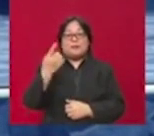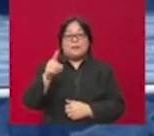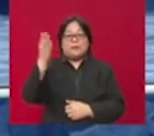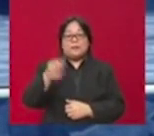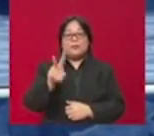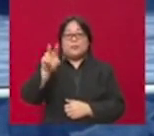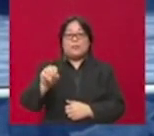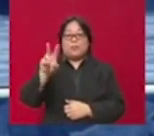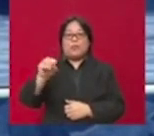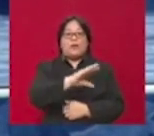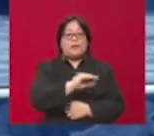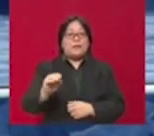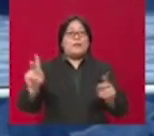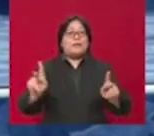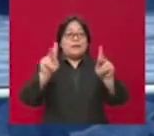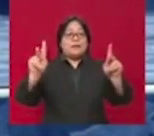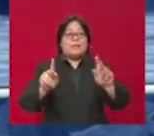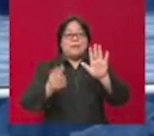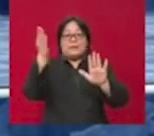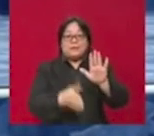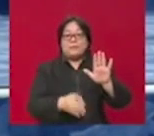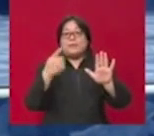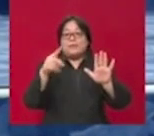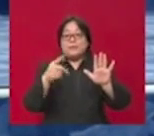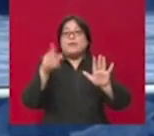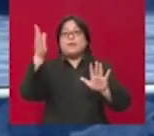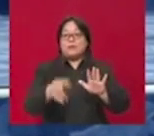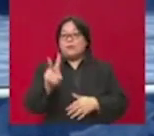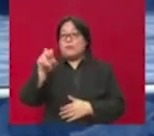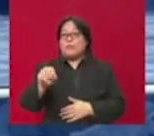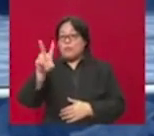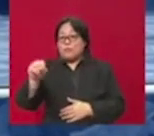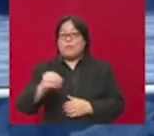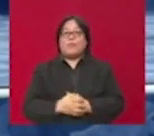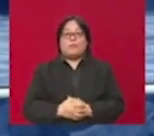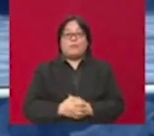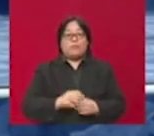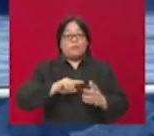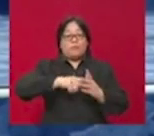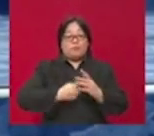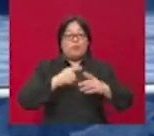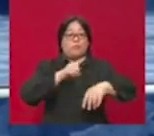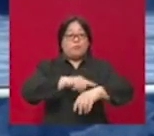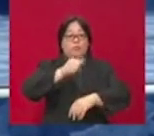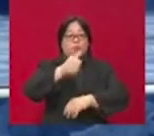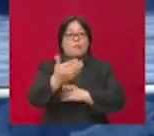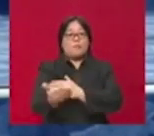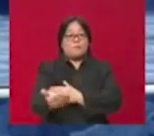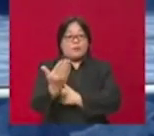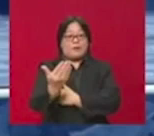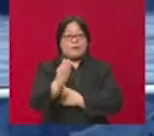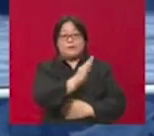dan Khamis 5 November 2020 bersidang dari pukul 10 pagi